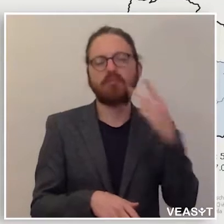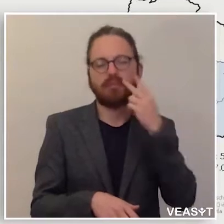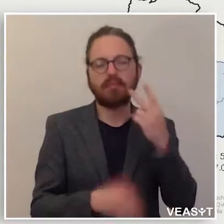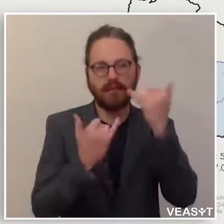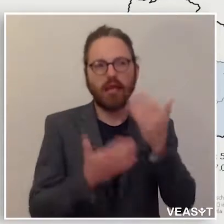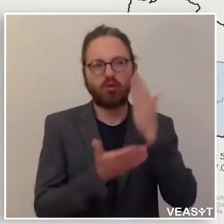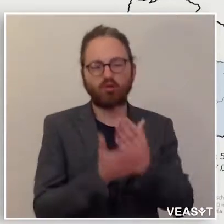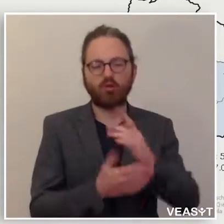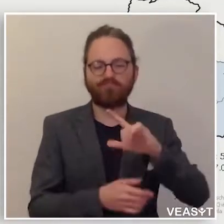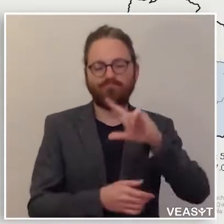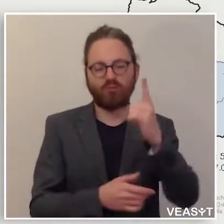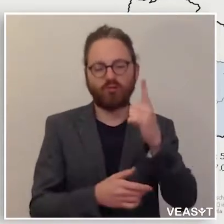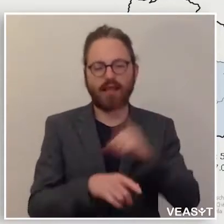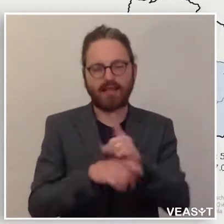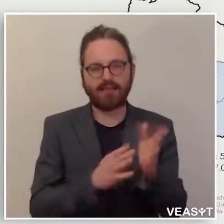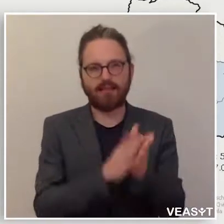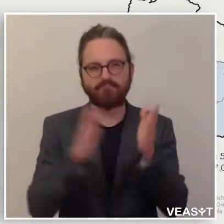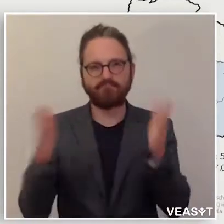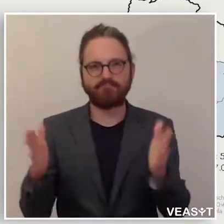in fase